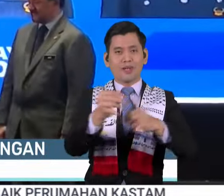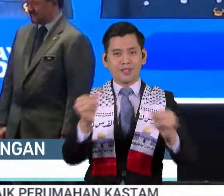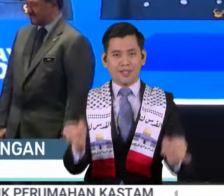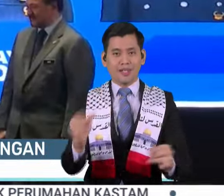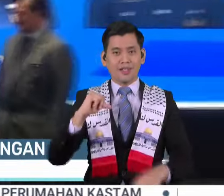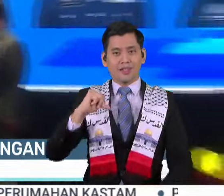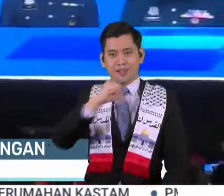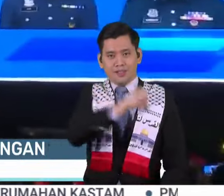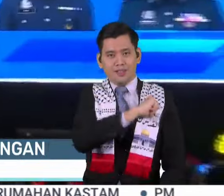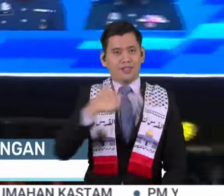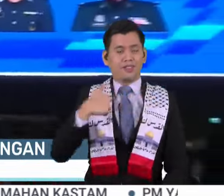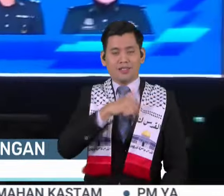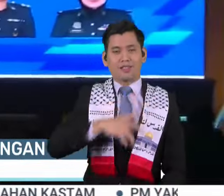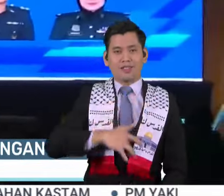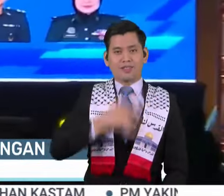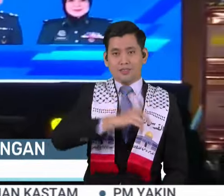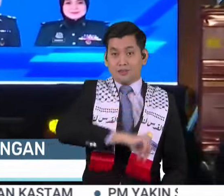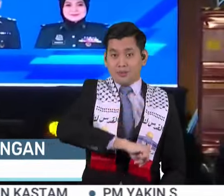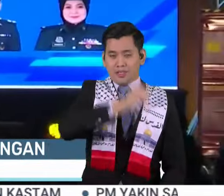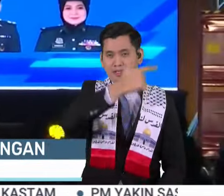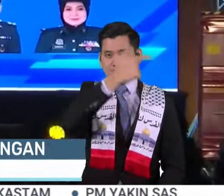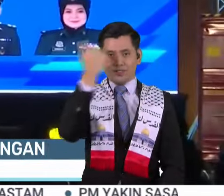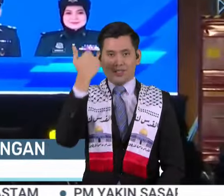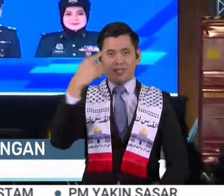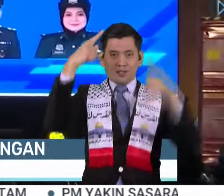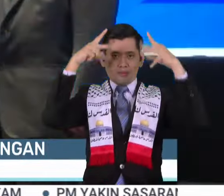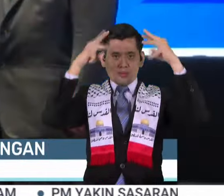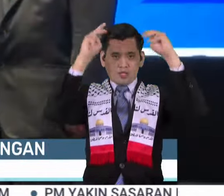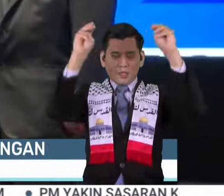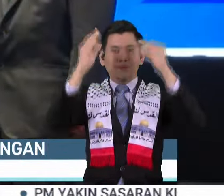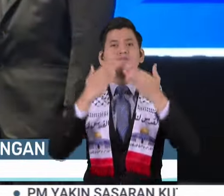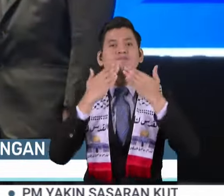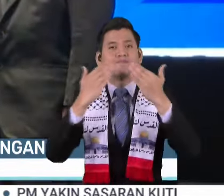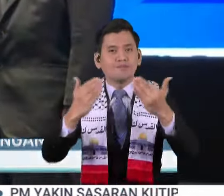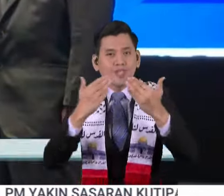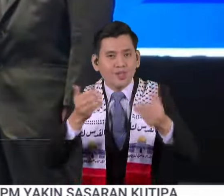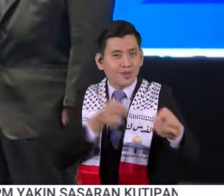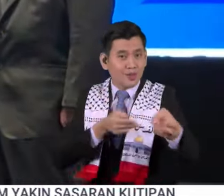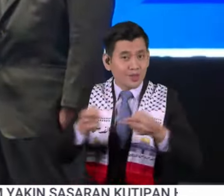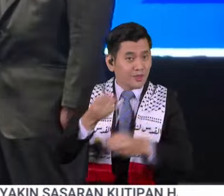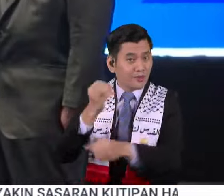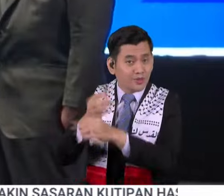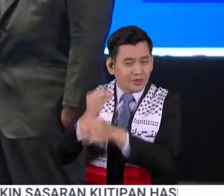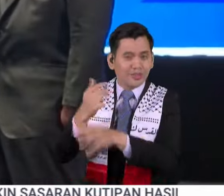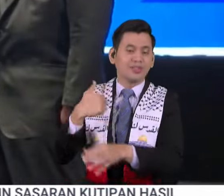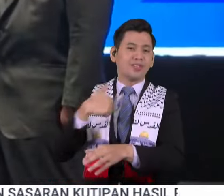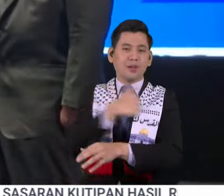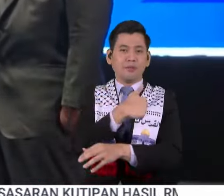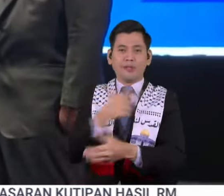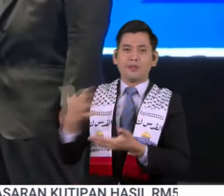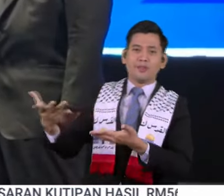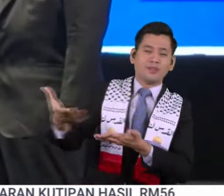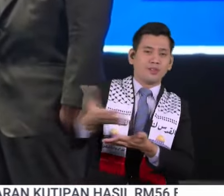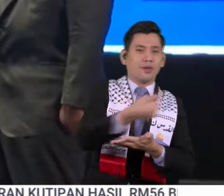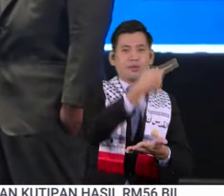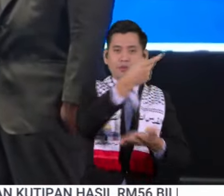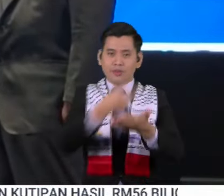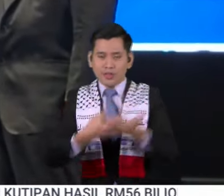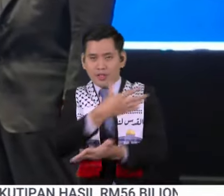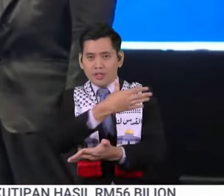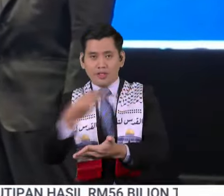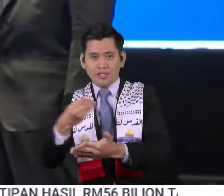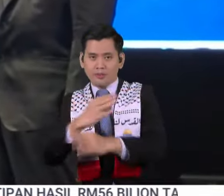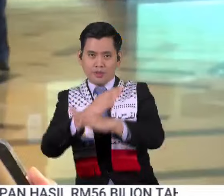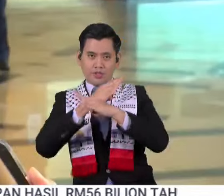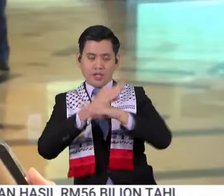rasa amat berbangga kerana Perdana Menteri menghargai segala usaha kita dalam mengutip hasil dan juga mencegah aktiviti